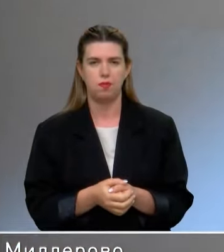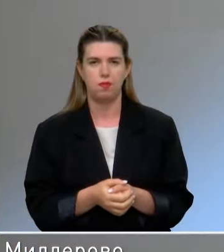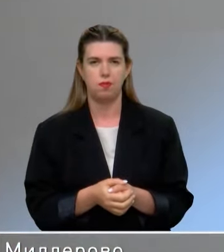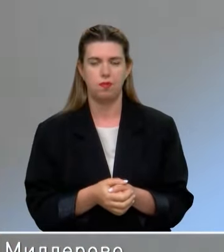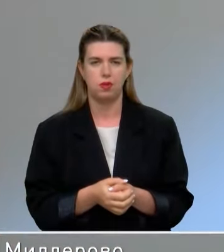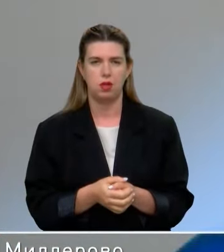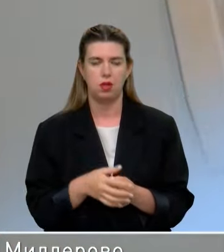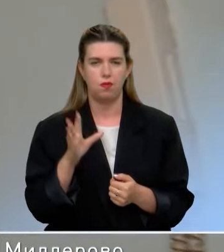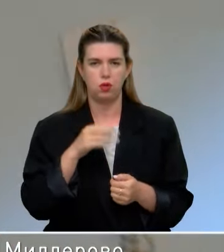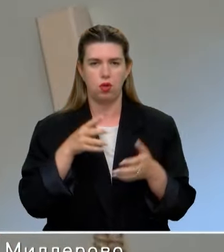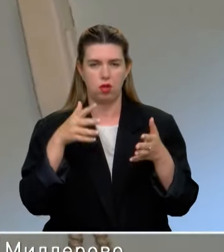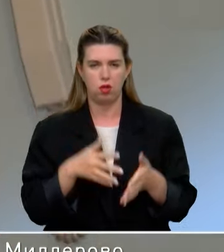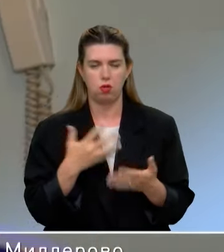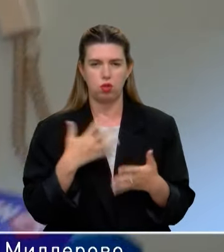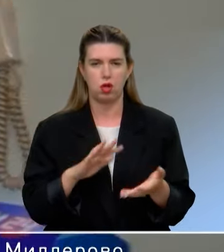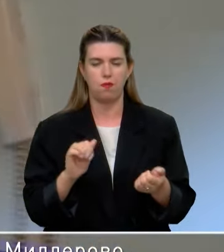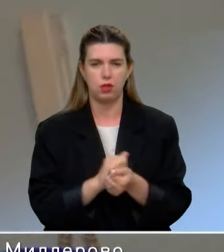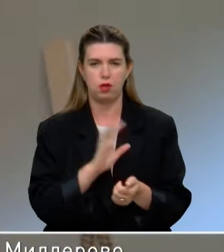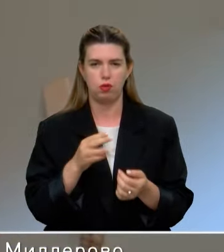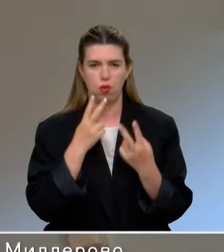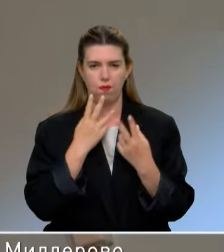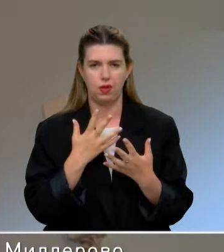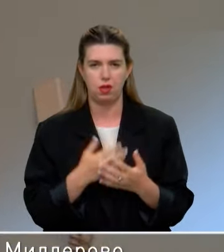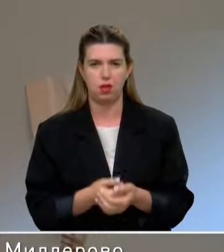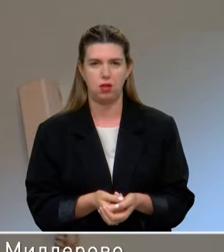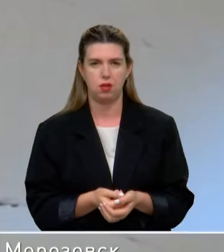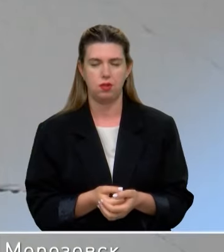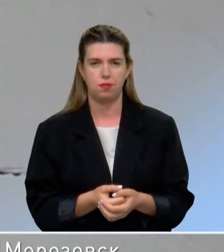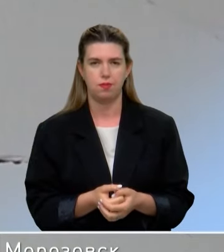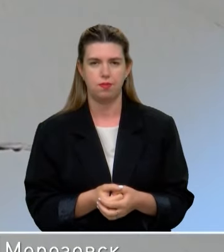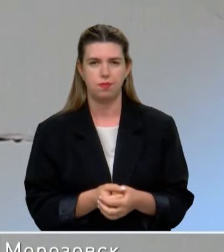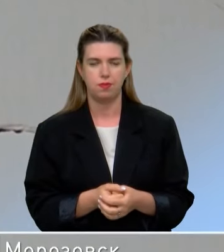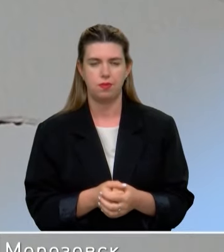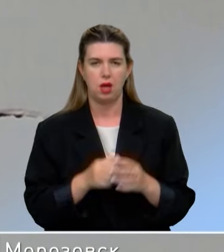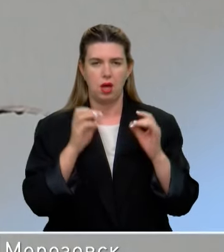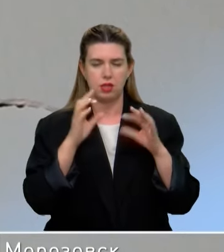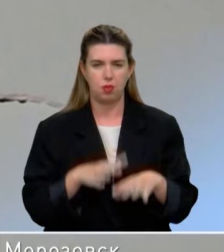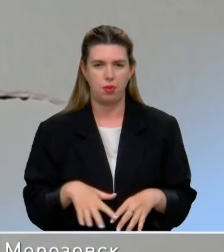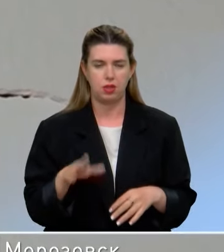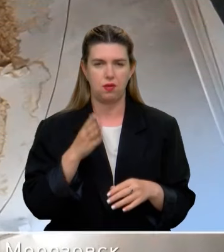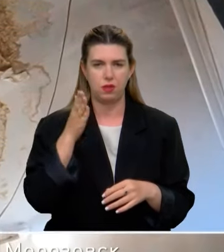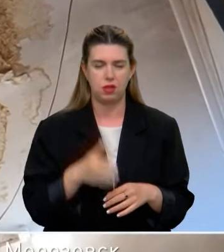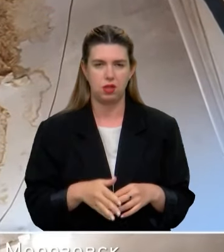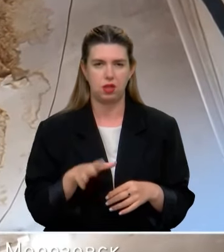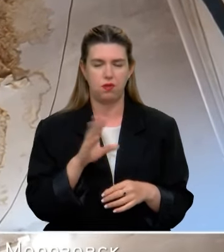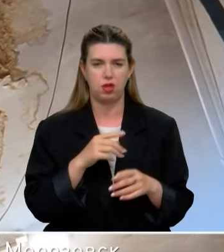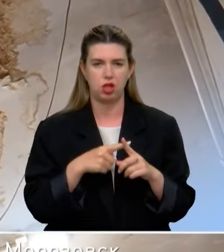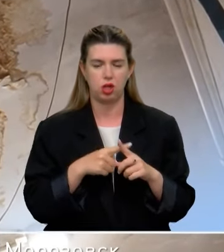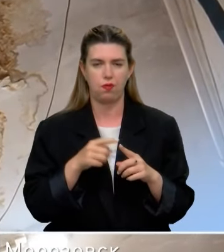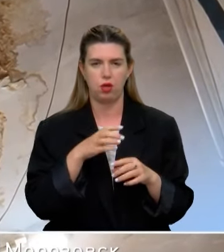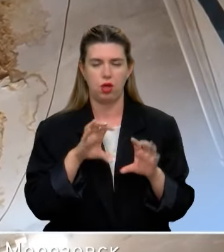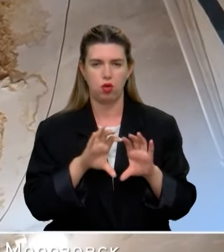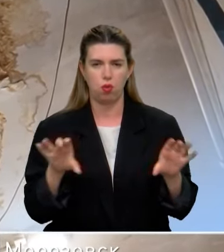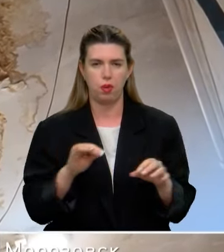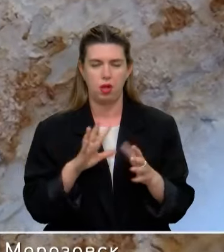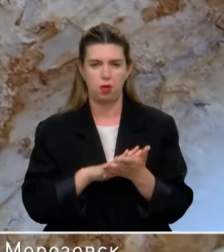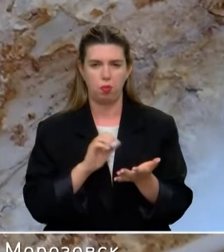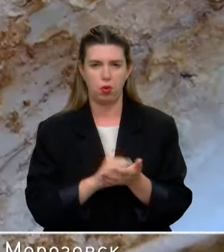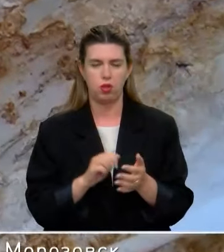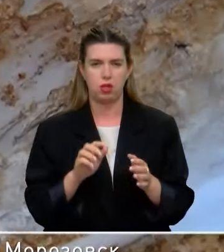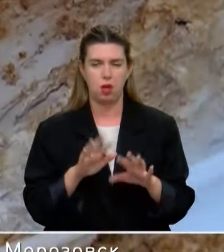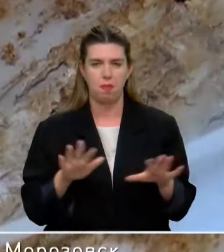она за ТЧ она конечно высохла но её видно вот осыпается штукатурка ржавеют трубы и портится мебель и Это